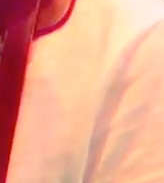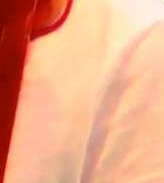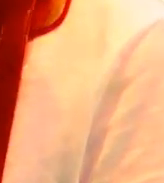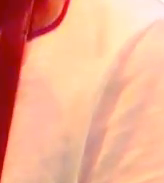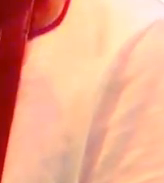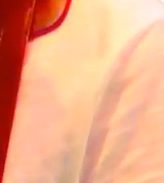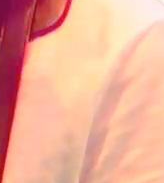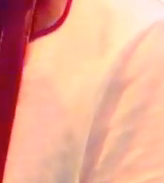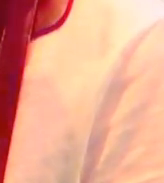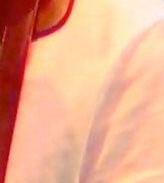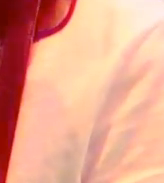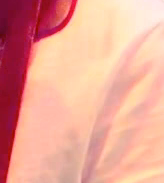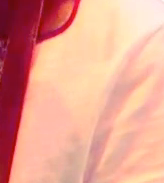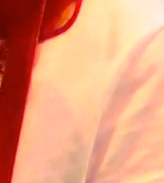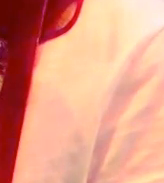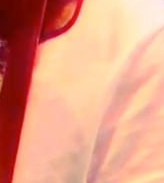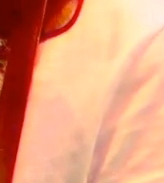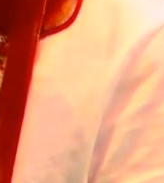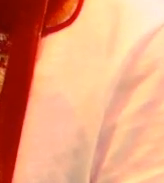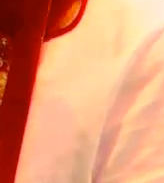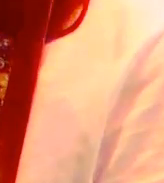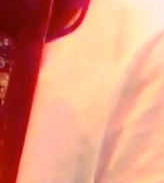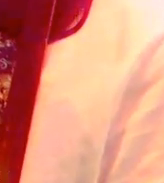나는 네가 너여서